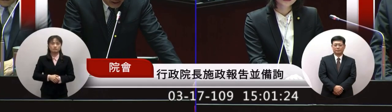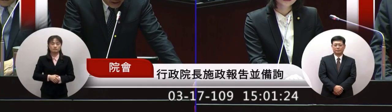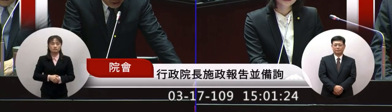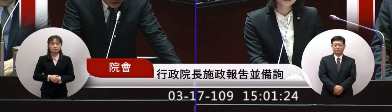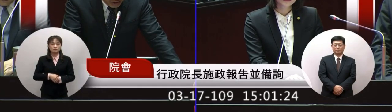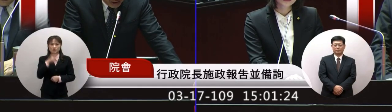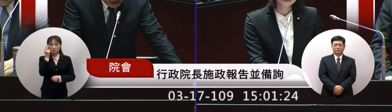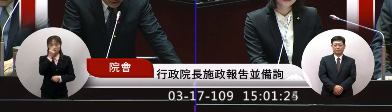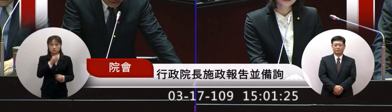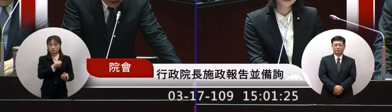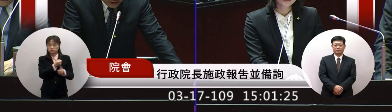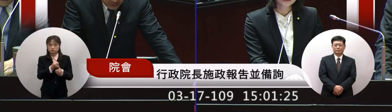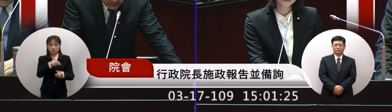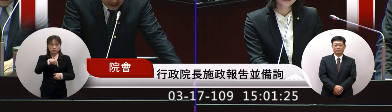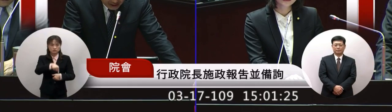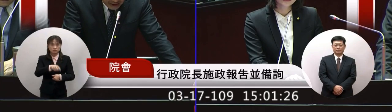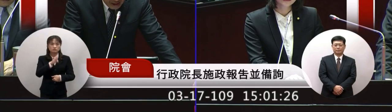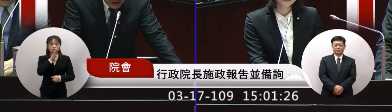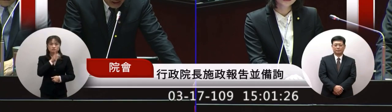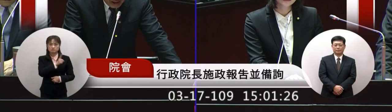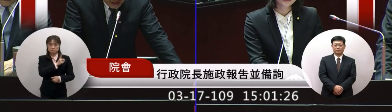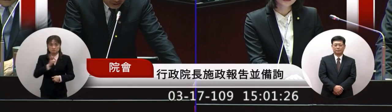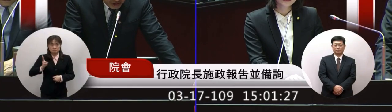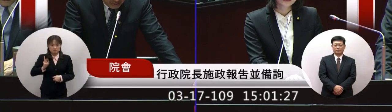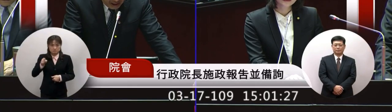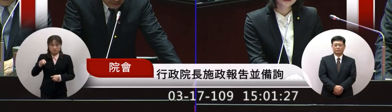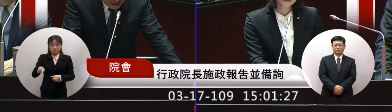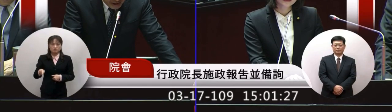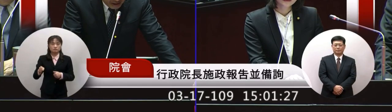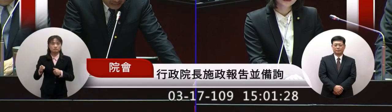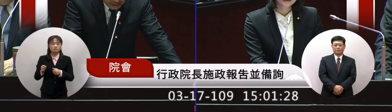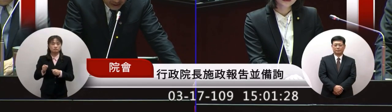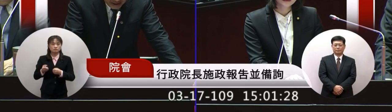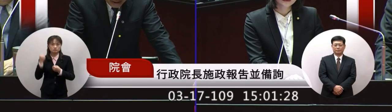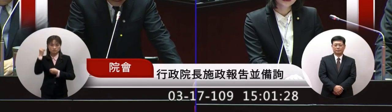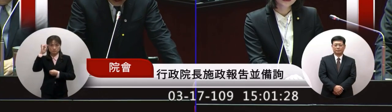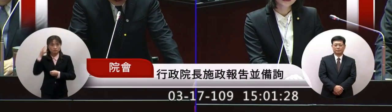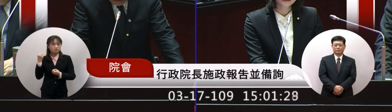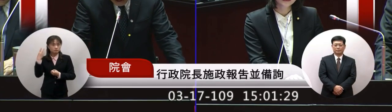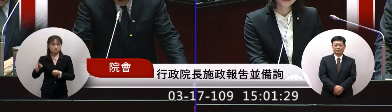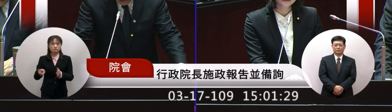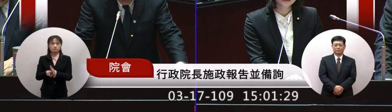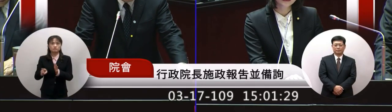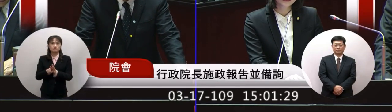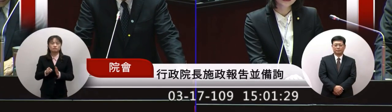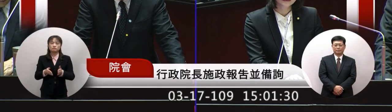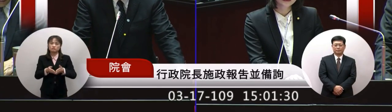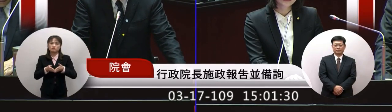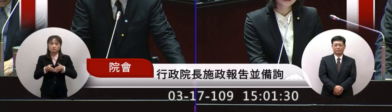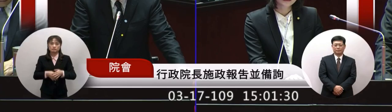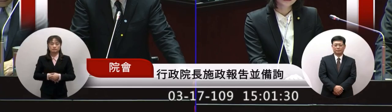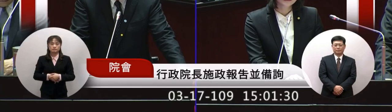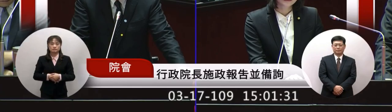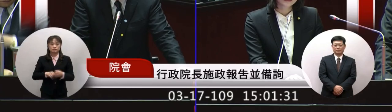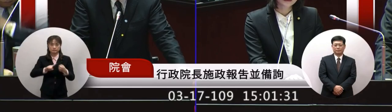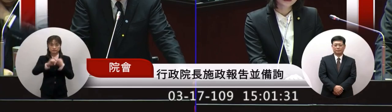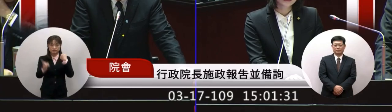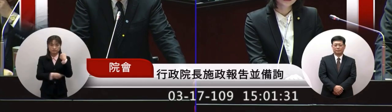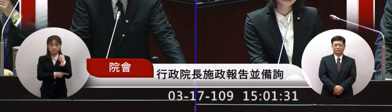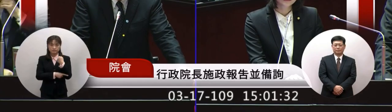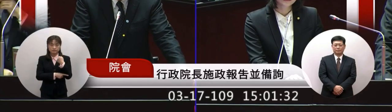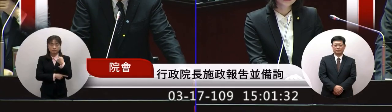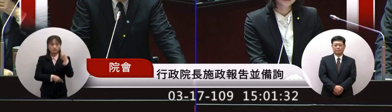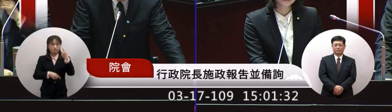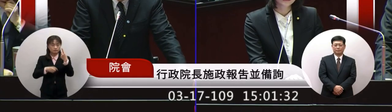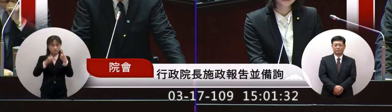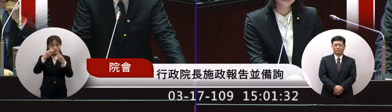在发展金融创新的同时要注意到的。那就法规的这个部分呢，在107年的时候呢，我们正式施